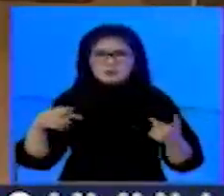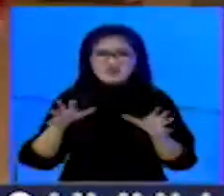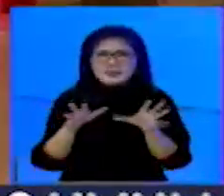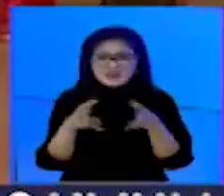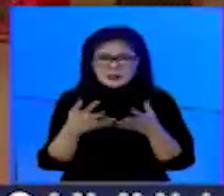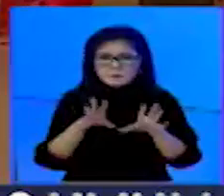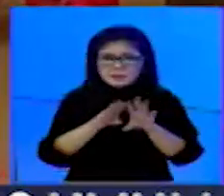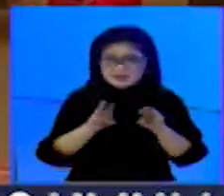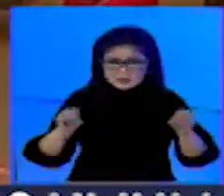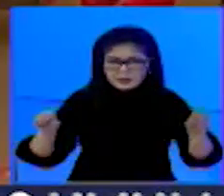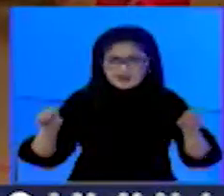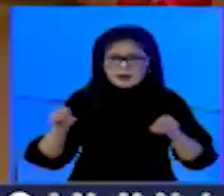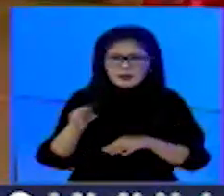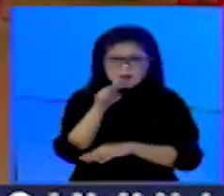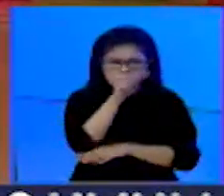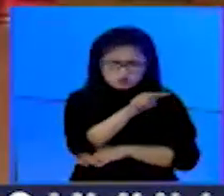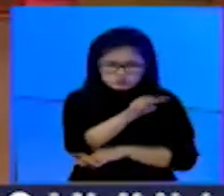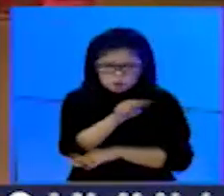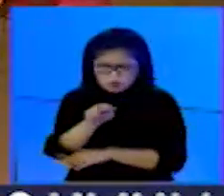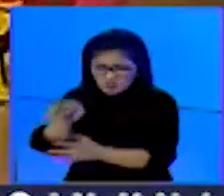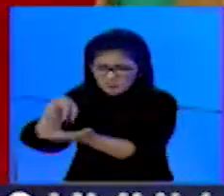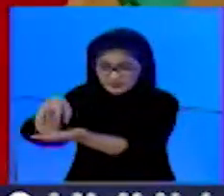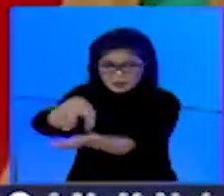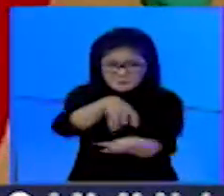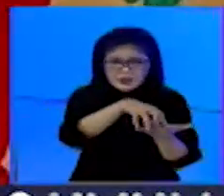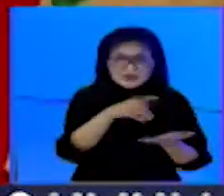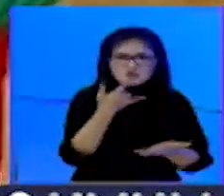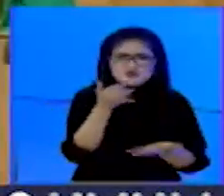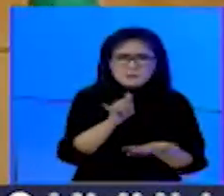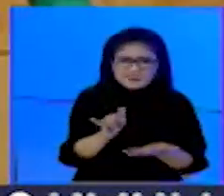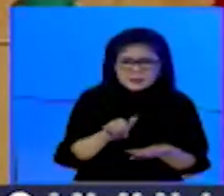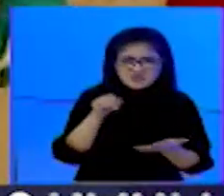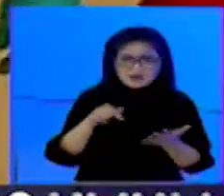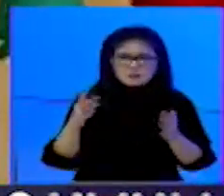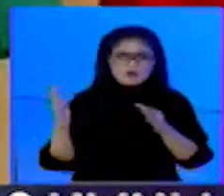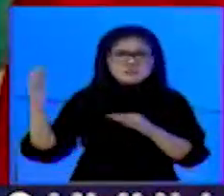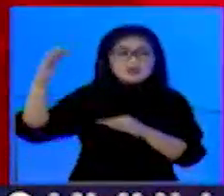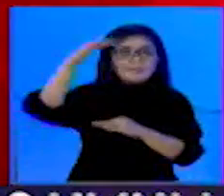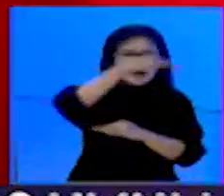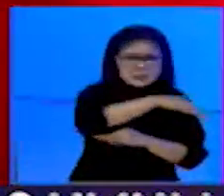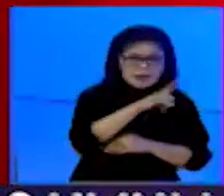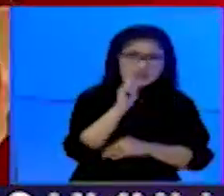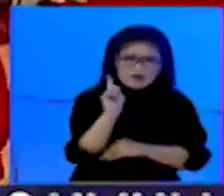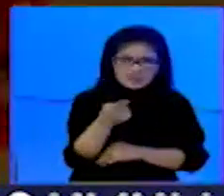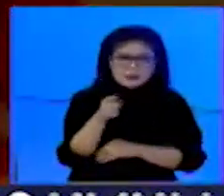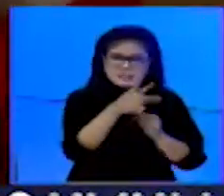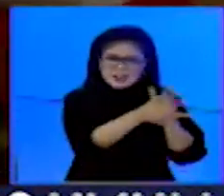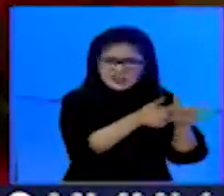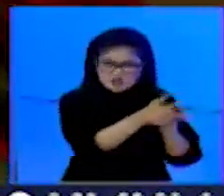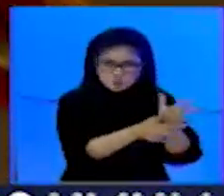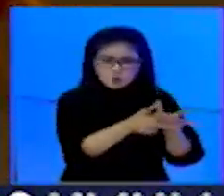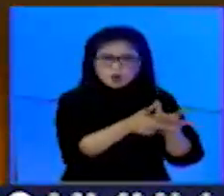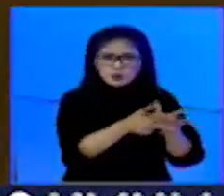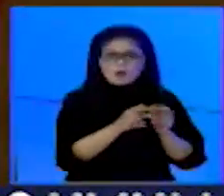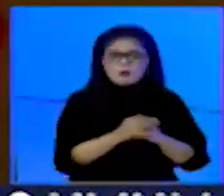diterjunkan menyisir sejumlah tempat-tempat seperti Skybridge, kemudian peron stasiun, dan beberapa tempat